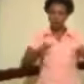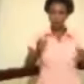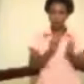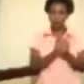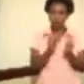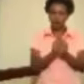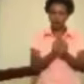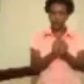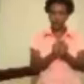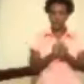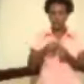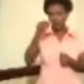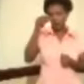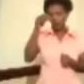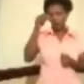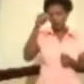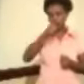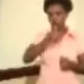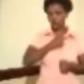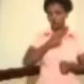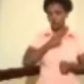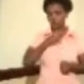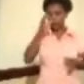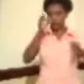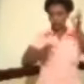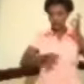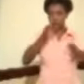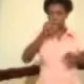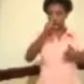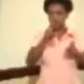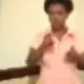du vice-président de la Cour de cassation.